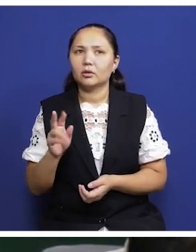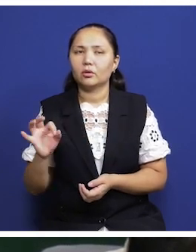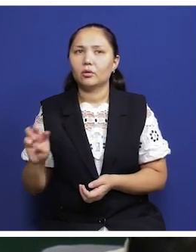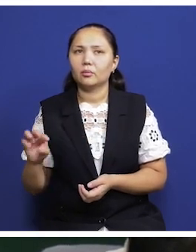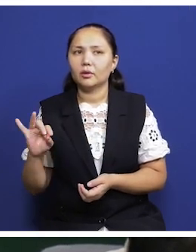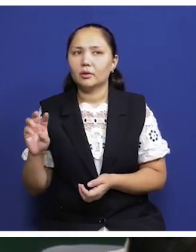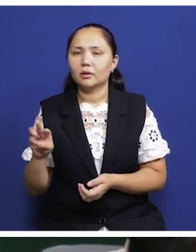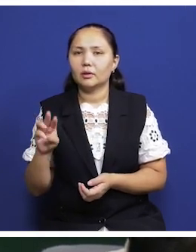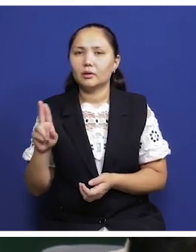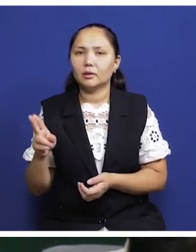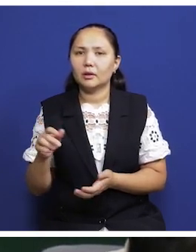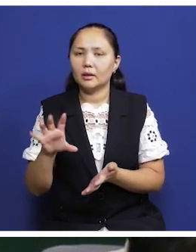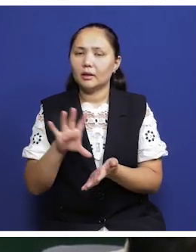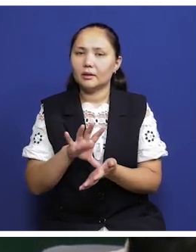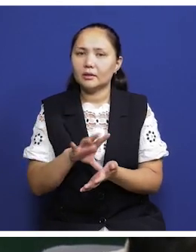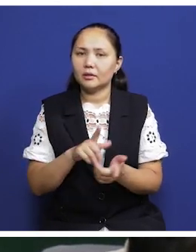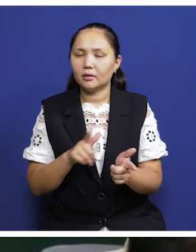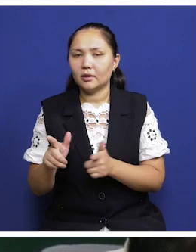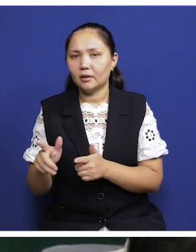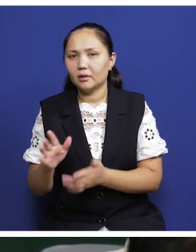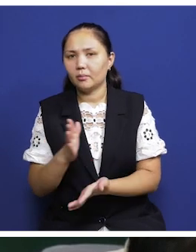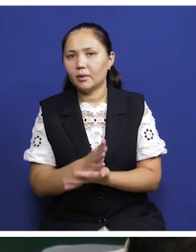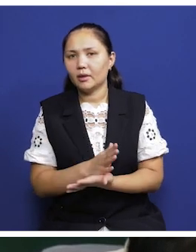тұр, дайындалды үстінде.